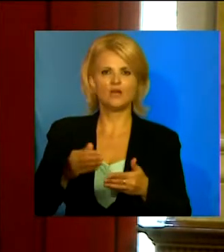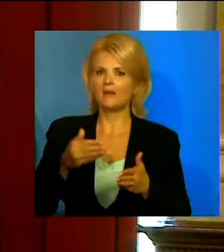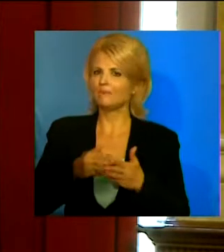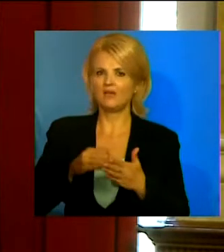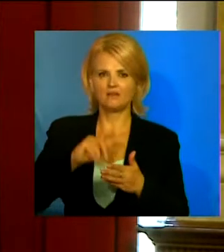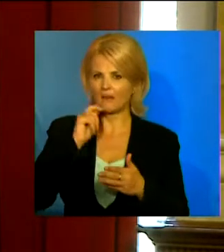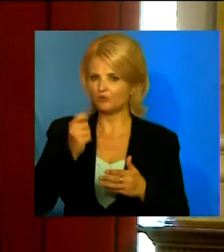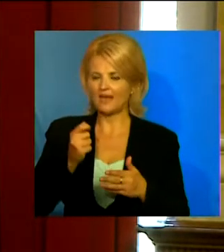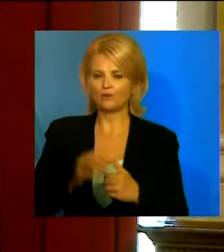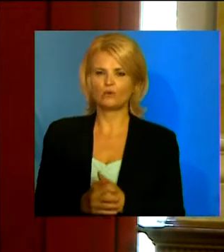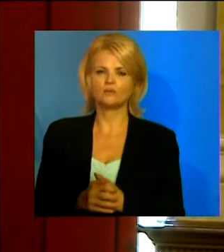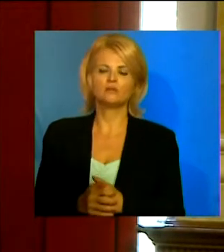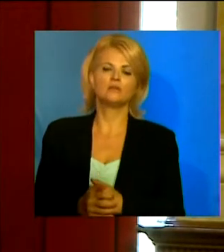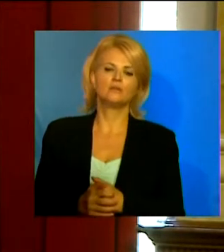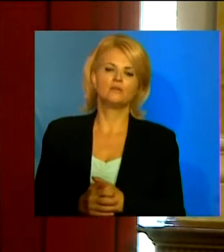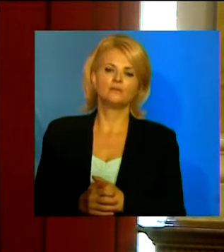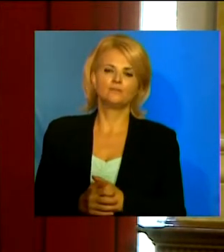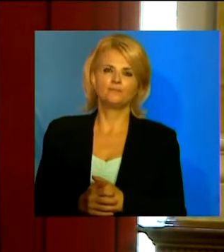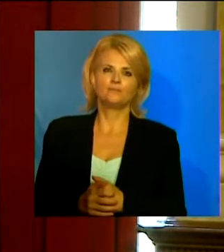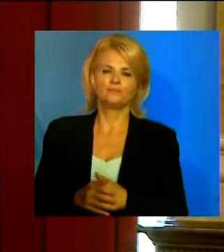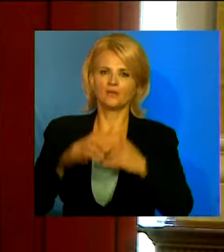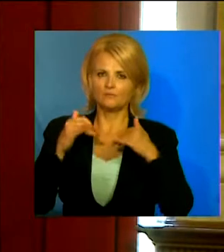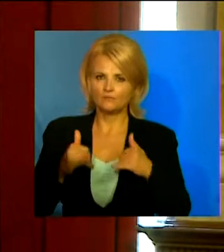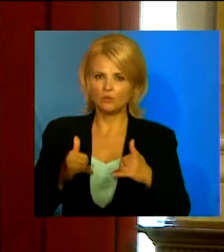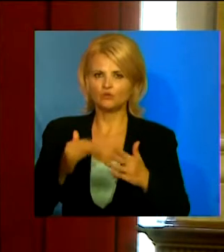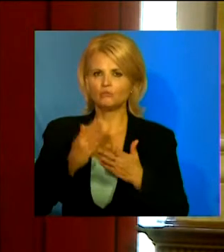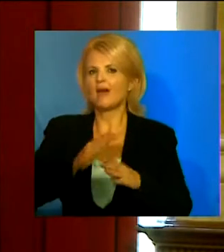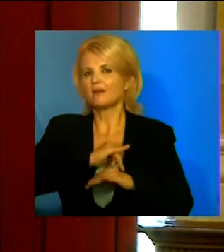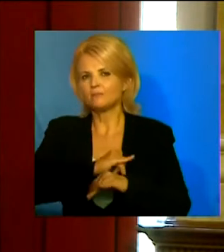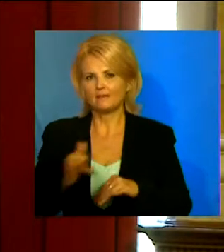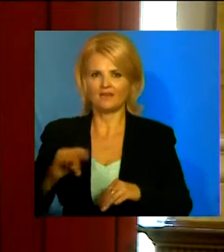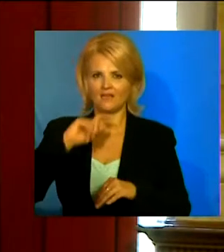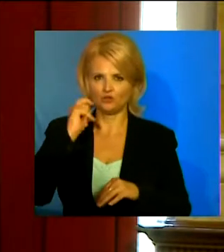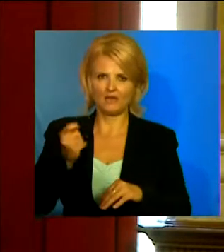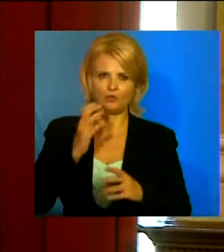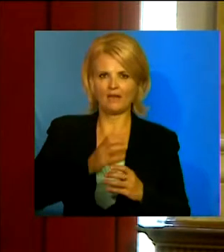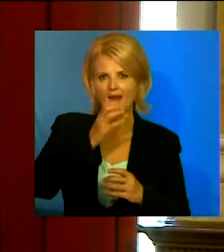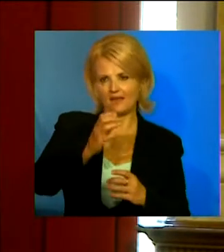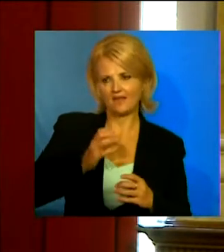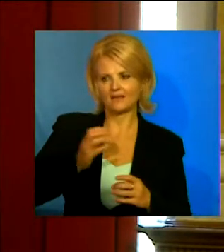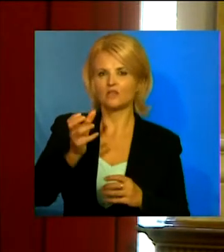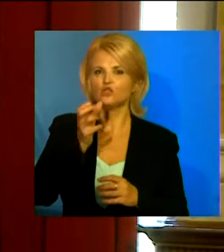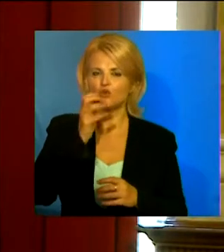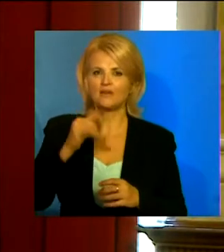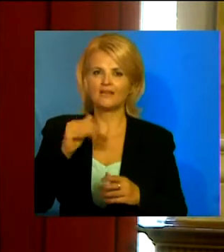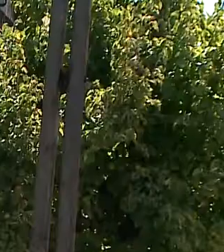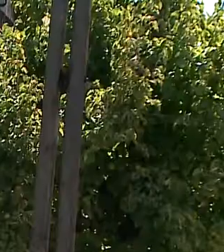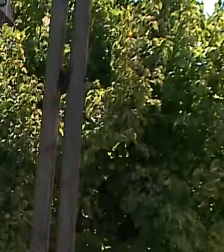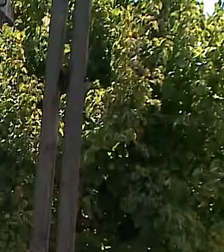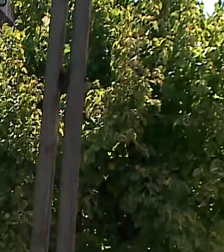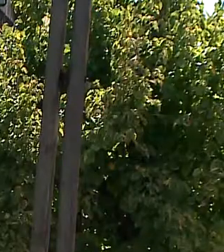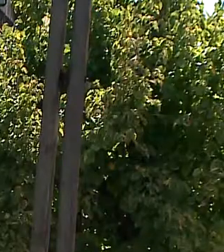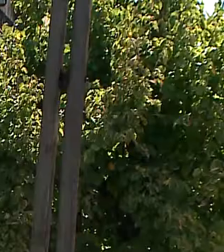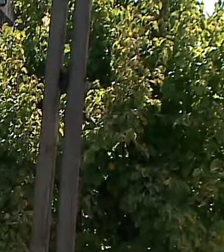ő esetükben is megnyugtató hírrel tudok szolgálni, minden gyermek elhelyezésre került Csongrád, illetve Békés megyében.